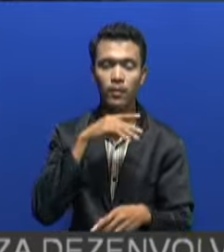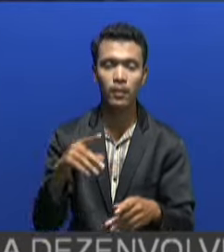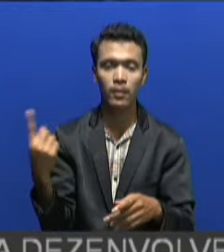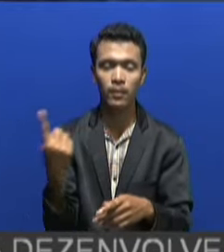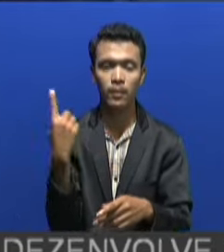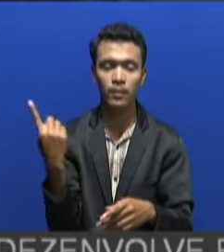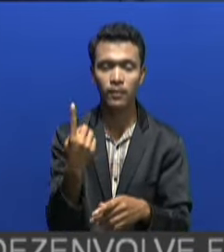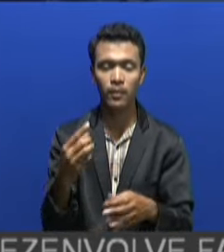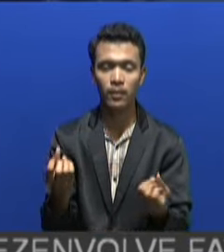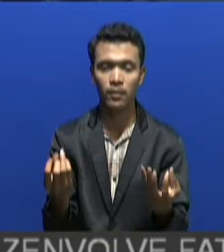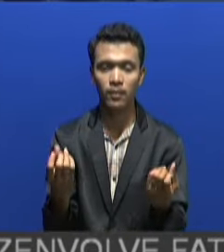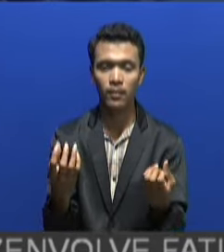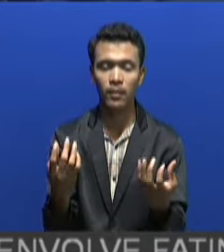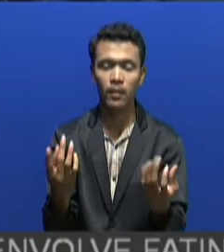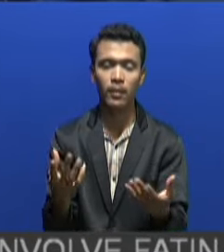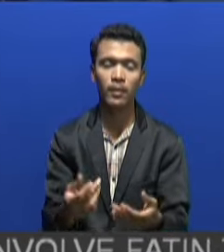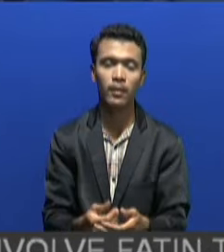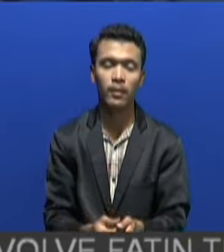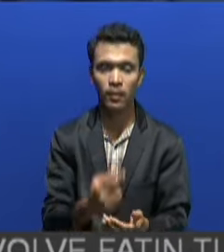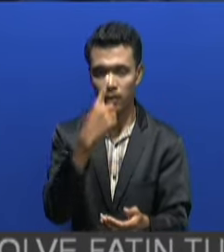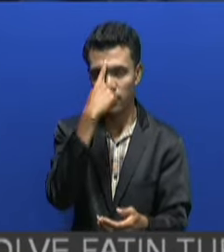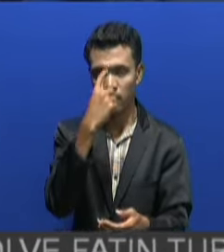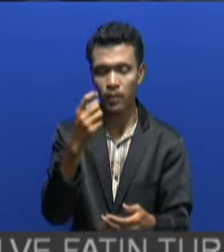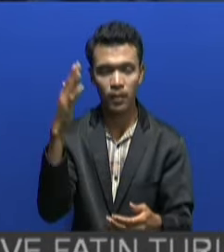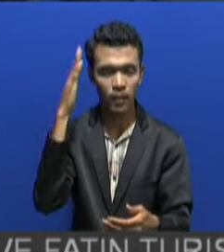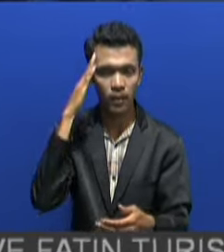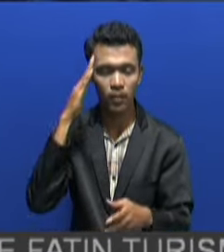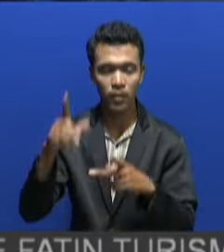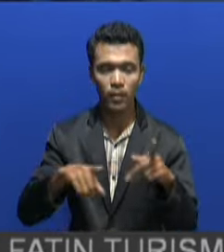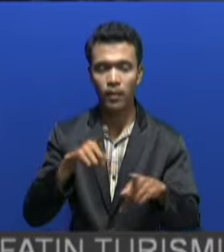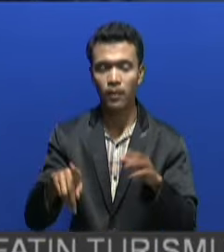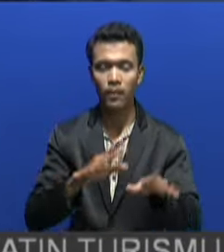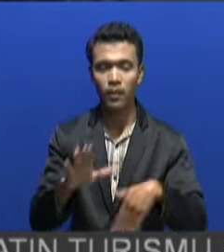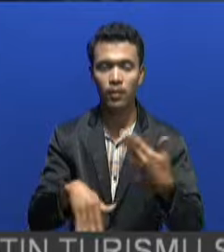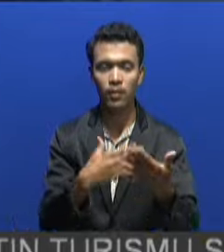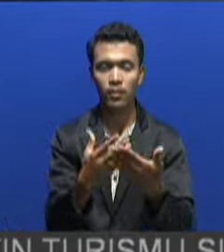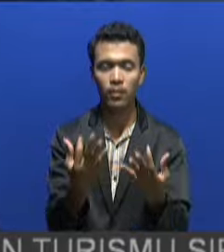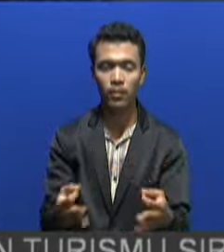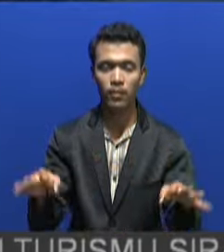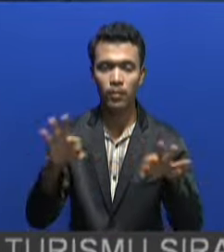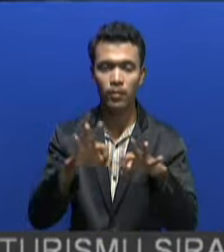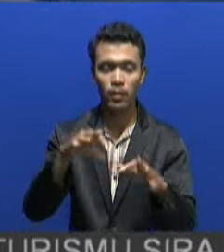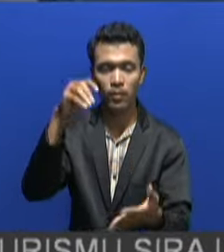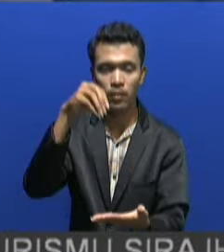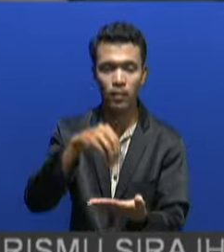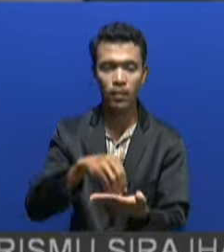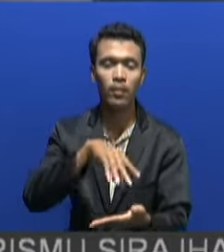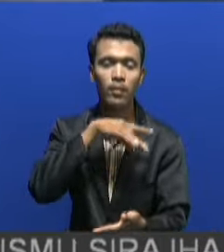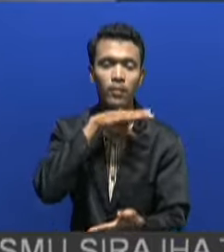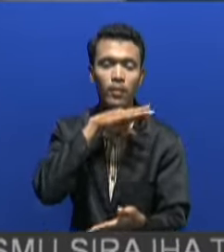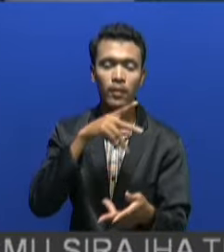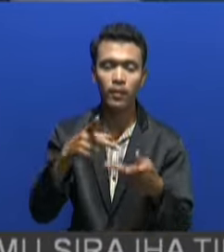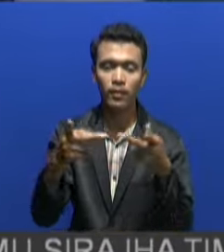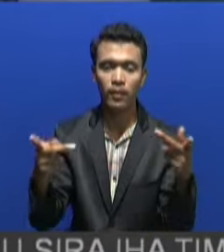iha fatin totu tambane maka consciência se dera um tutu nen mos importante atu nune bele tau fat lisu ya fatine be